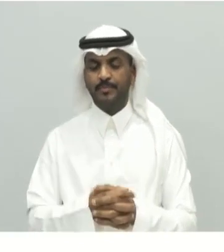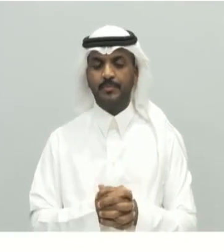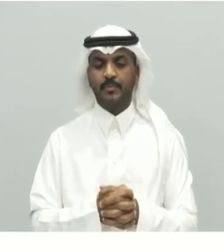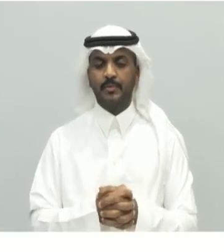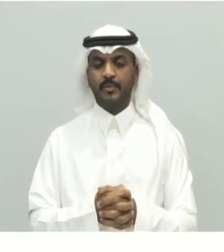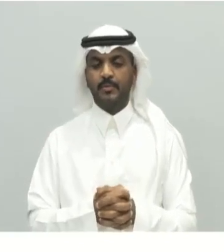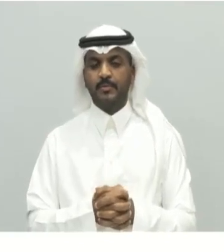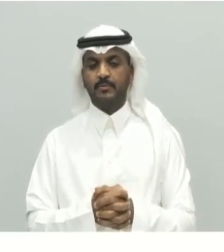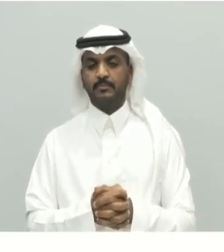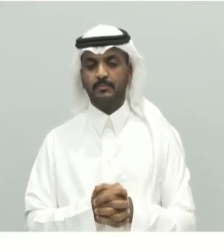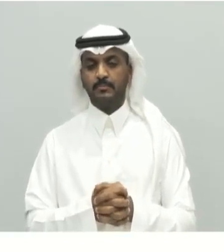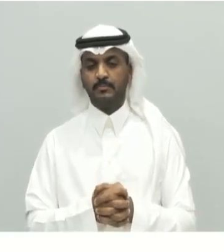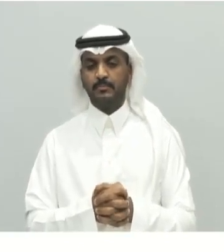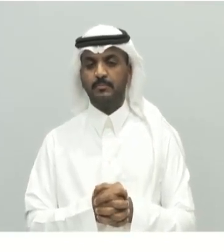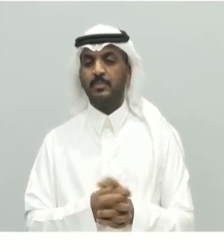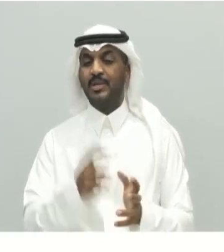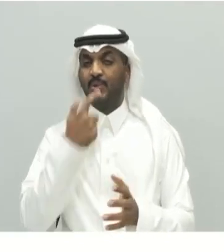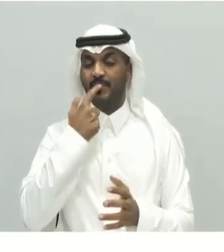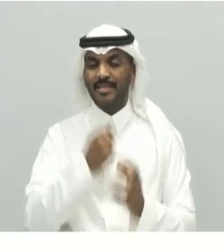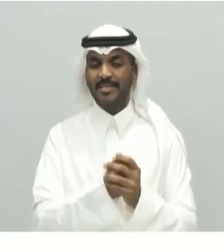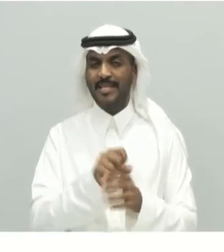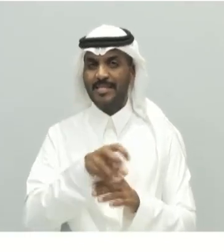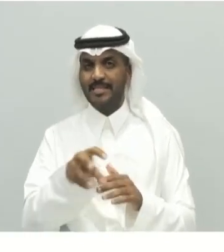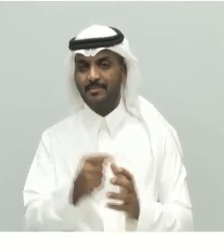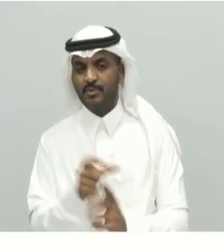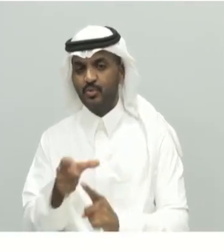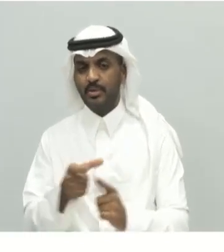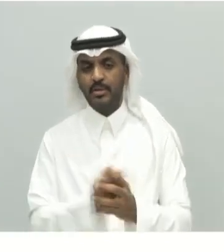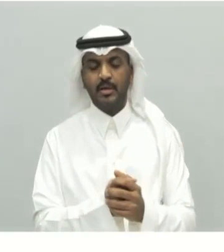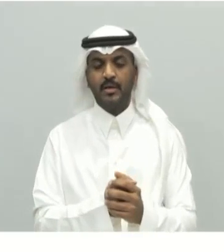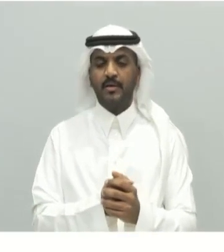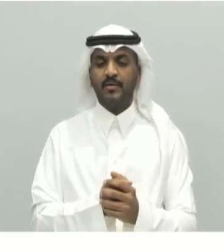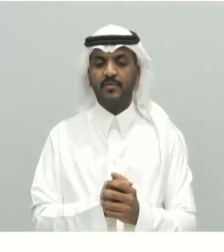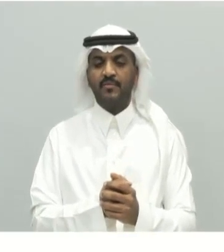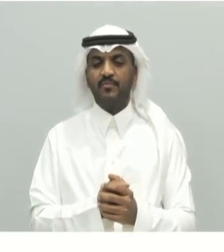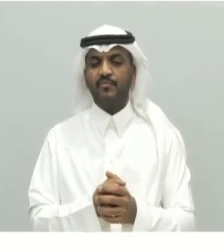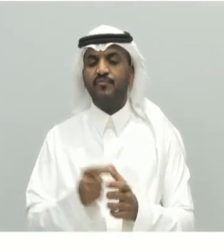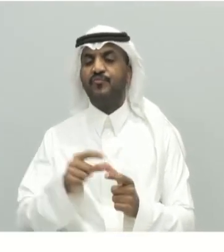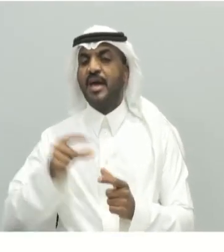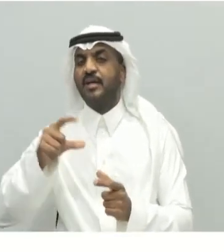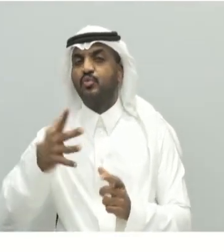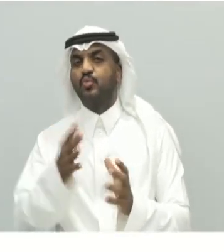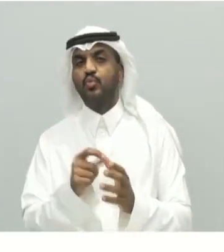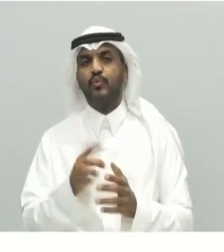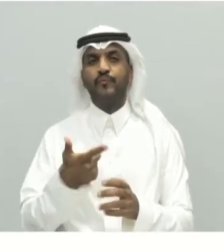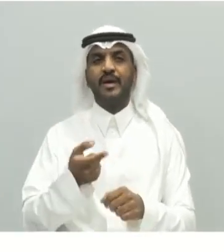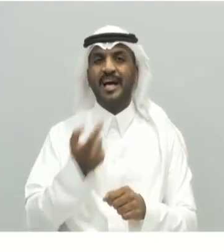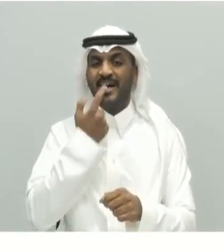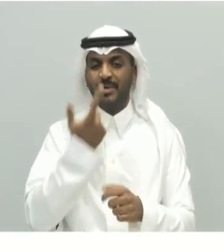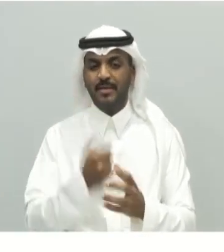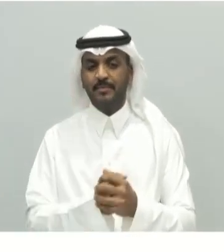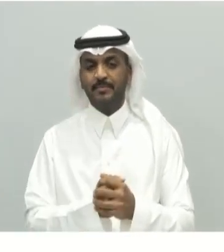التركيب العمري ويقصد به تقسيم السكان الى فئات وفق